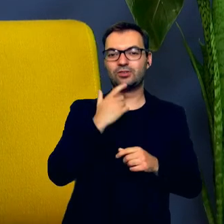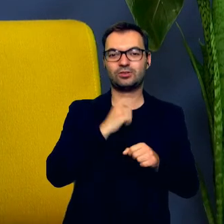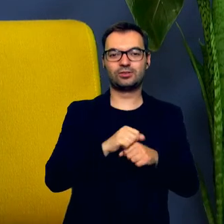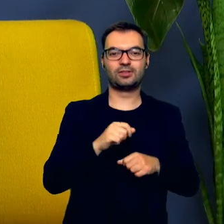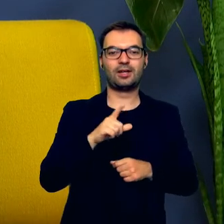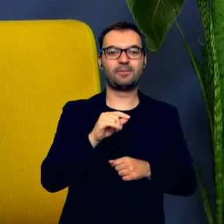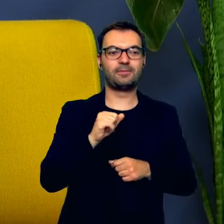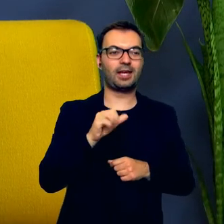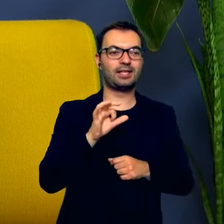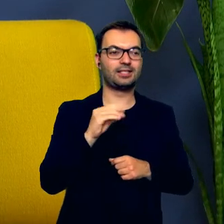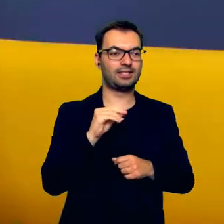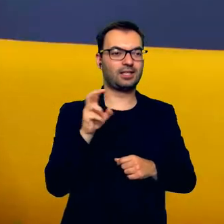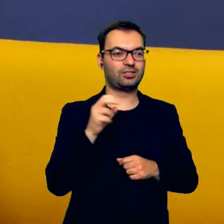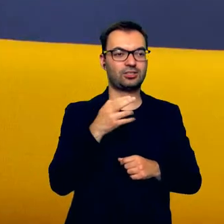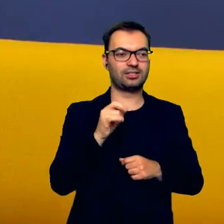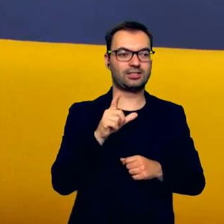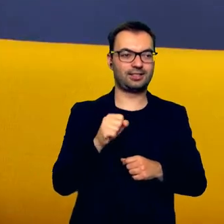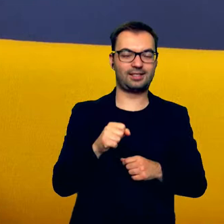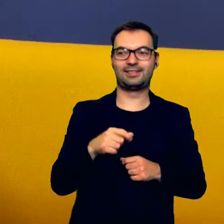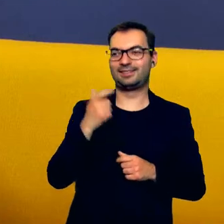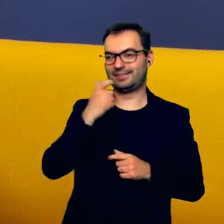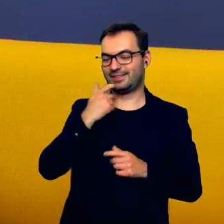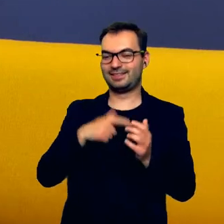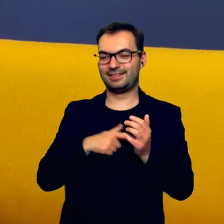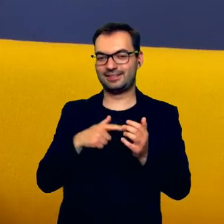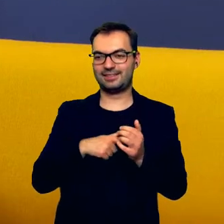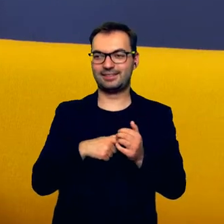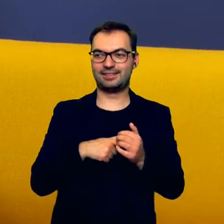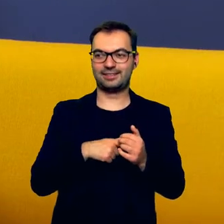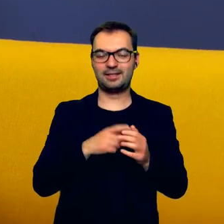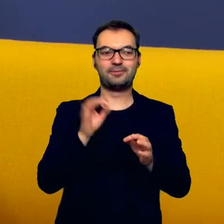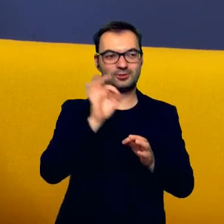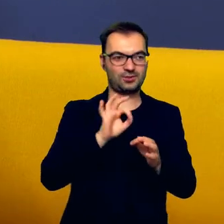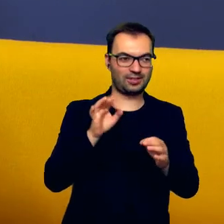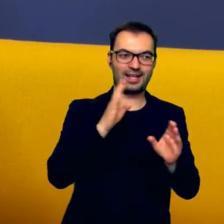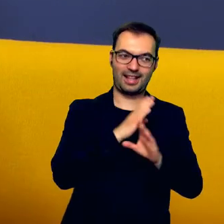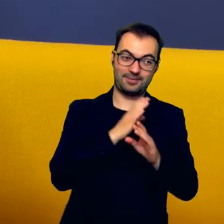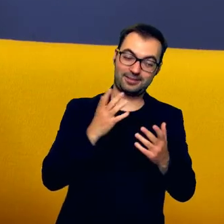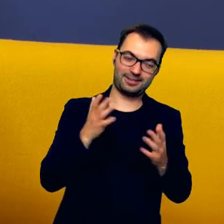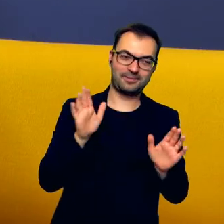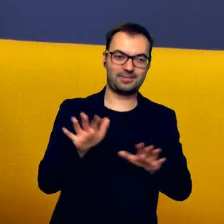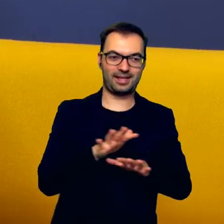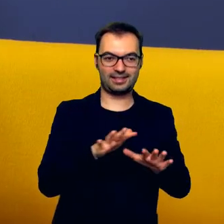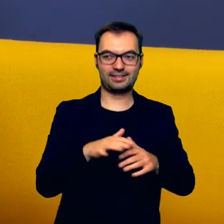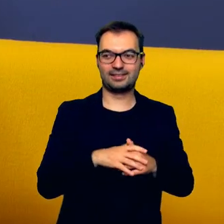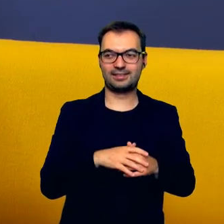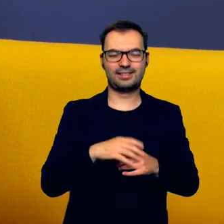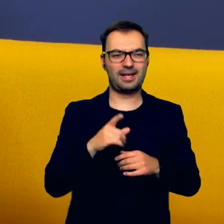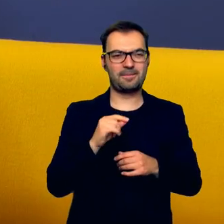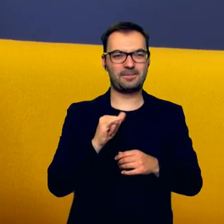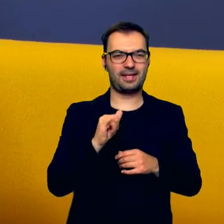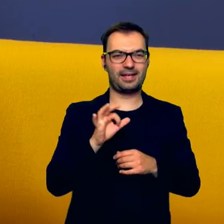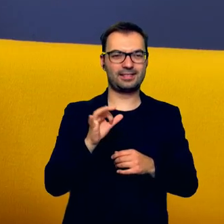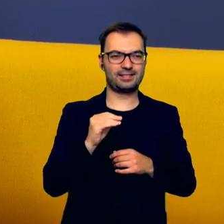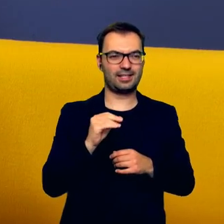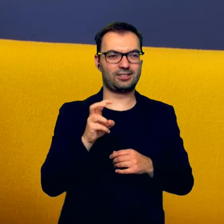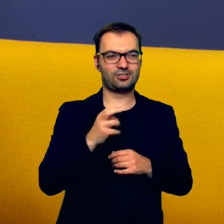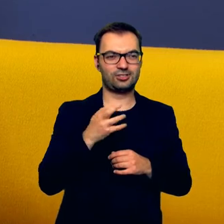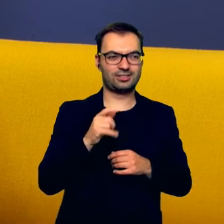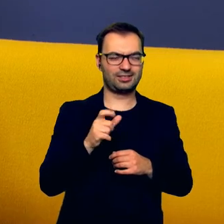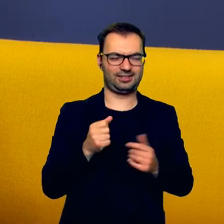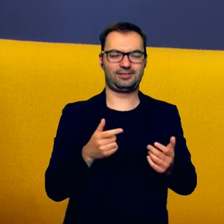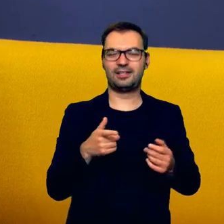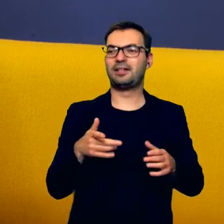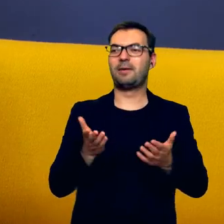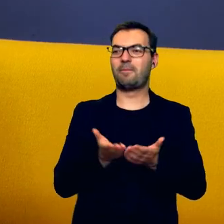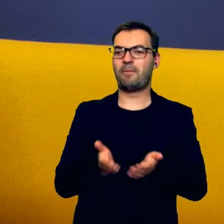to jest Piasecznica? Piasecznica jest to... Tak a propos klimatu i miejsc, czytam. Tak. Piasecznica. Piasecznica to jest